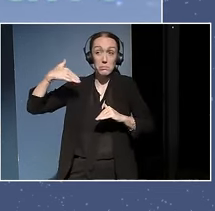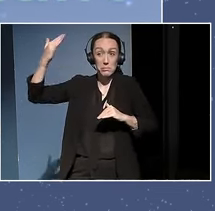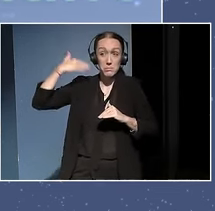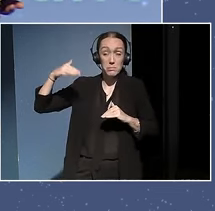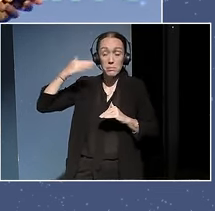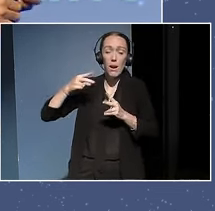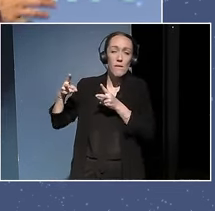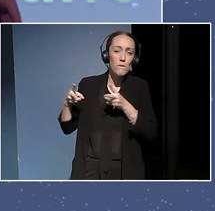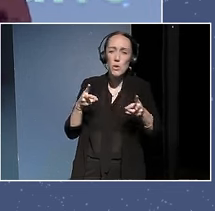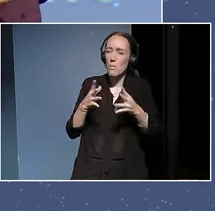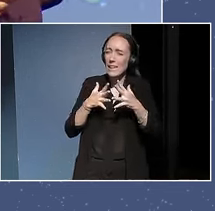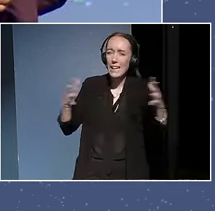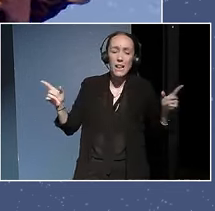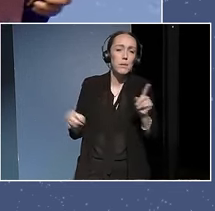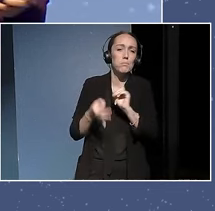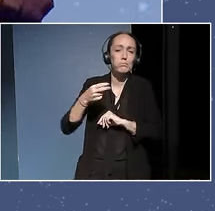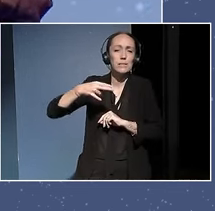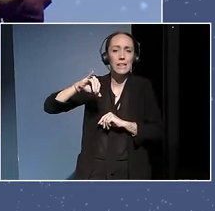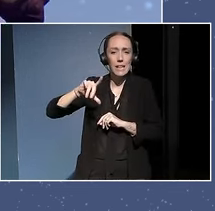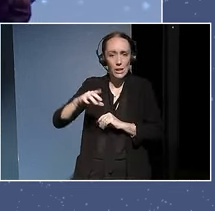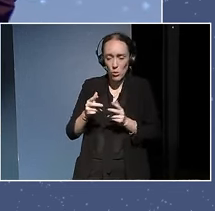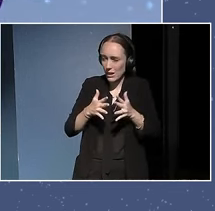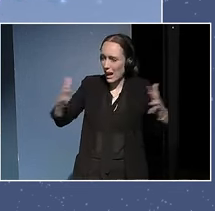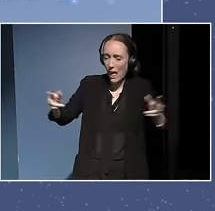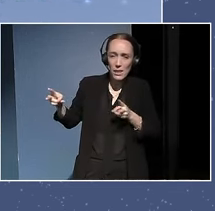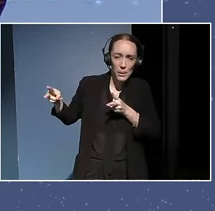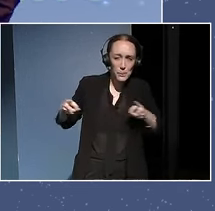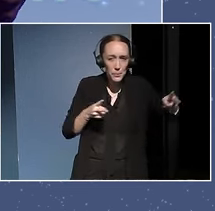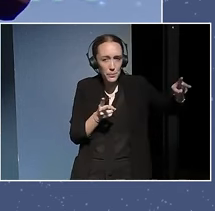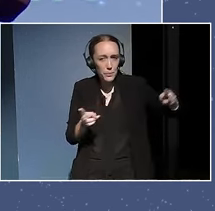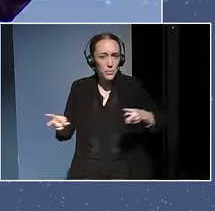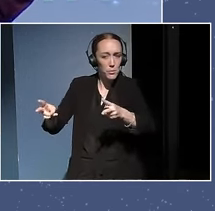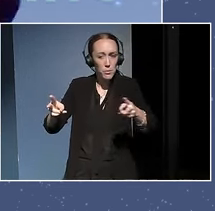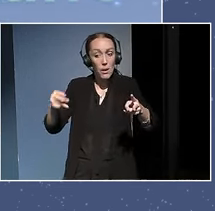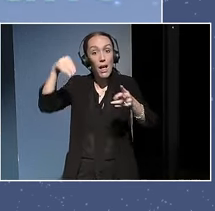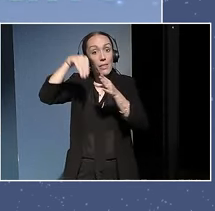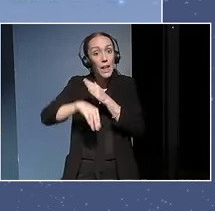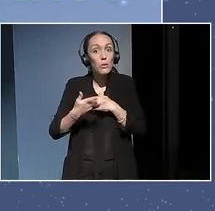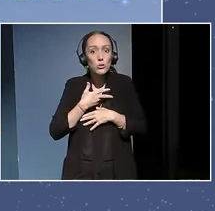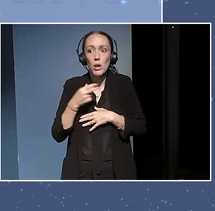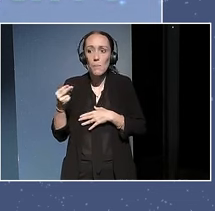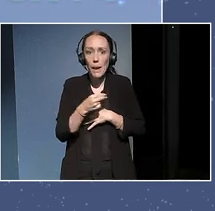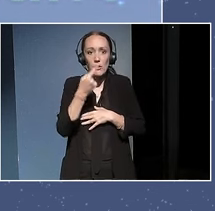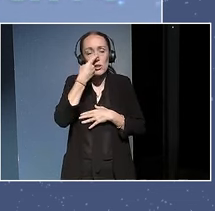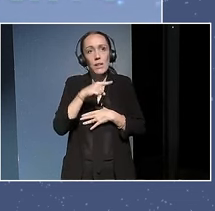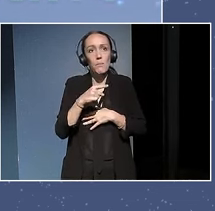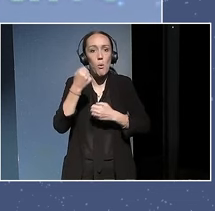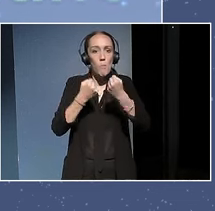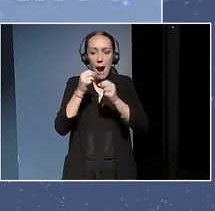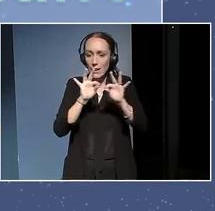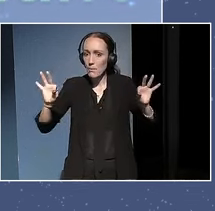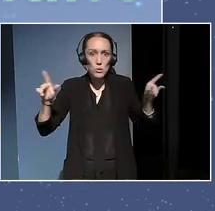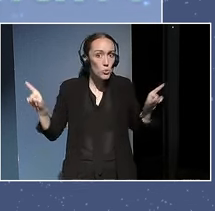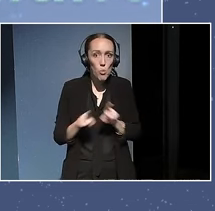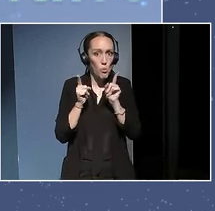anche più grandi del Nilo quasi come il Rio dell' amazzoni e in questi fiumi c'erano dei pesci grandi anche come un automobile quindi lì c'era cibo a